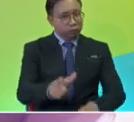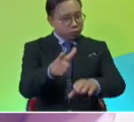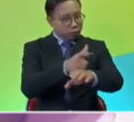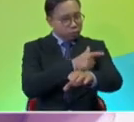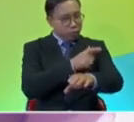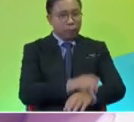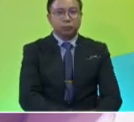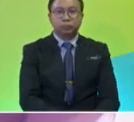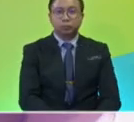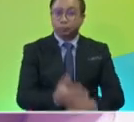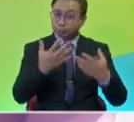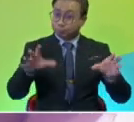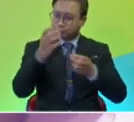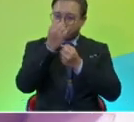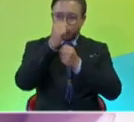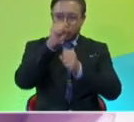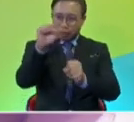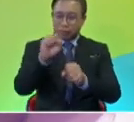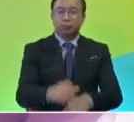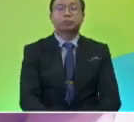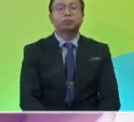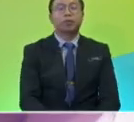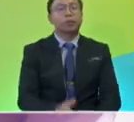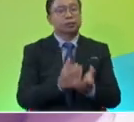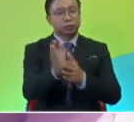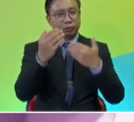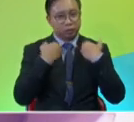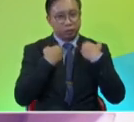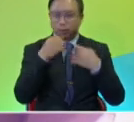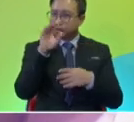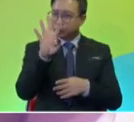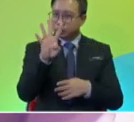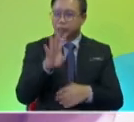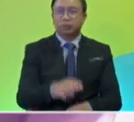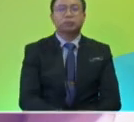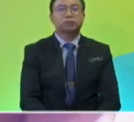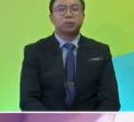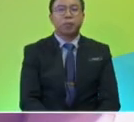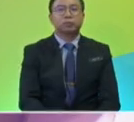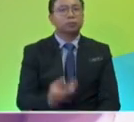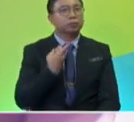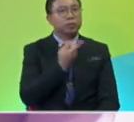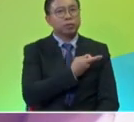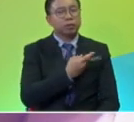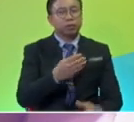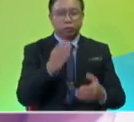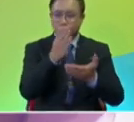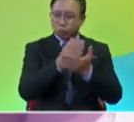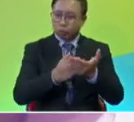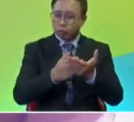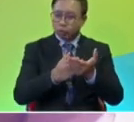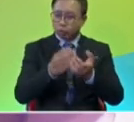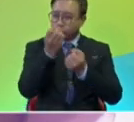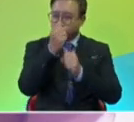Panjang dah siap dah siap Terus ada empat kita perlukan empat kita potong siap-siap bagikan